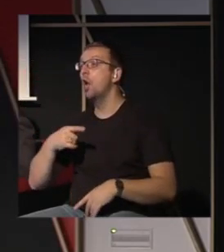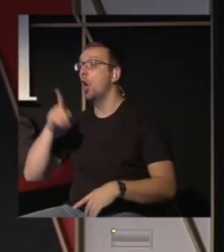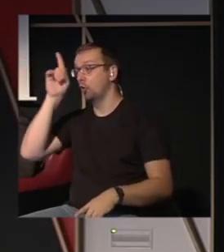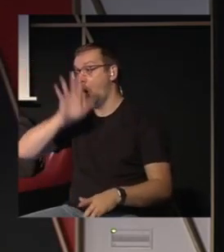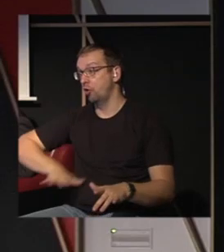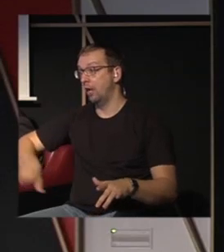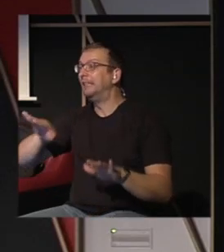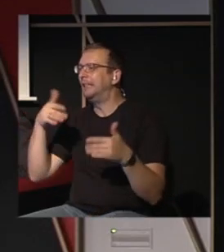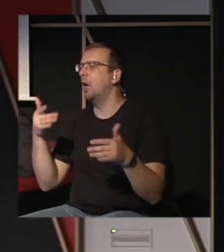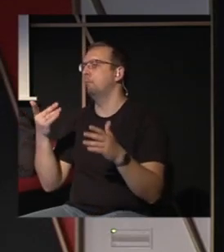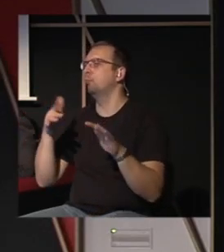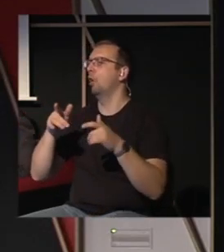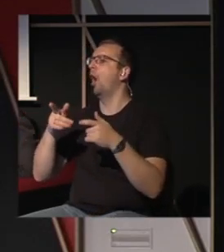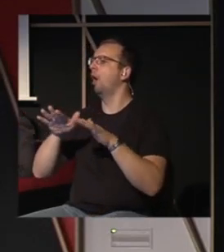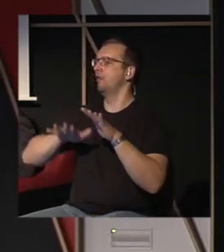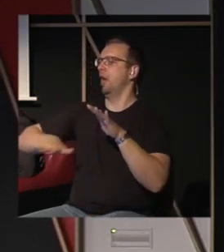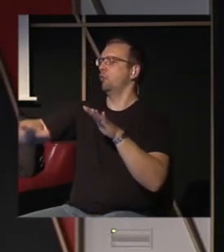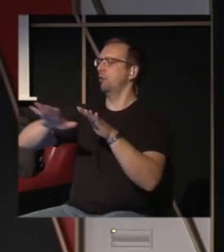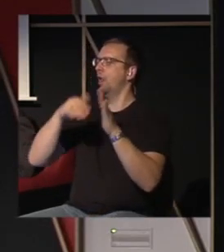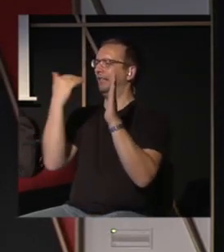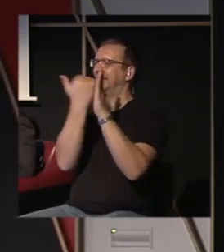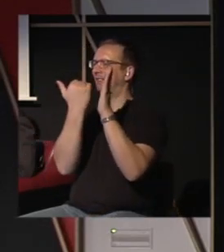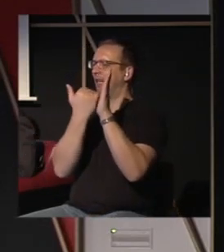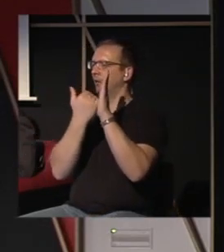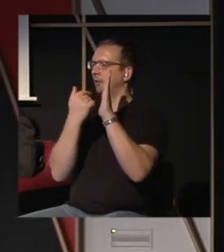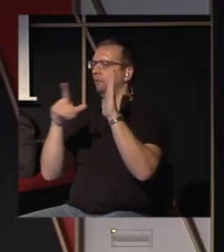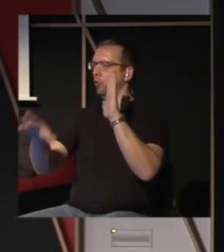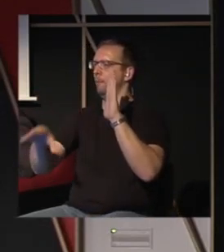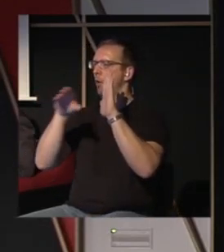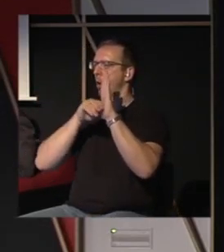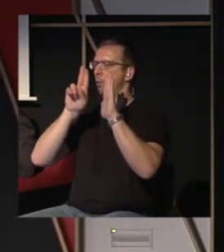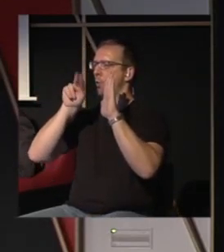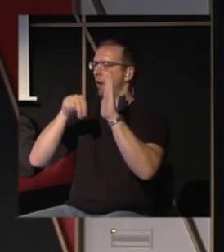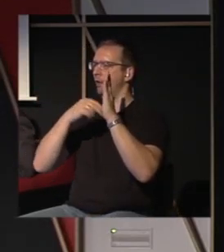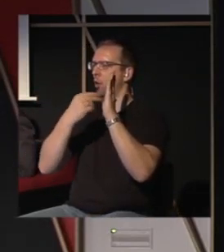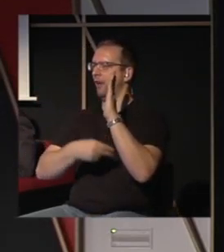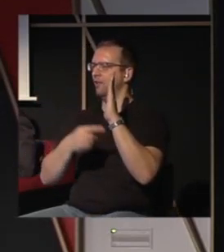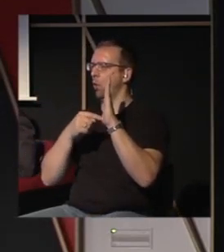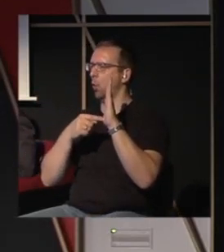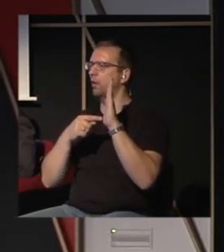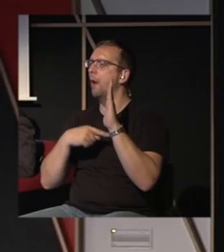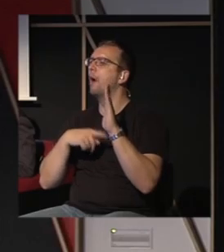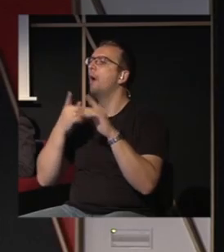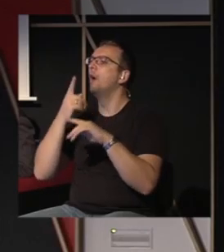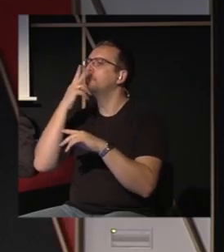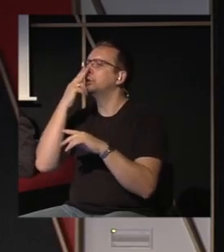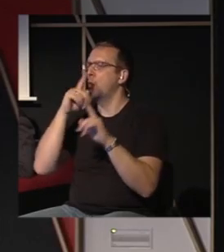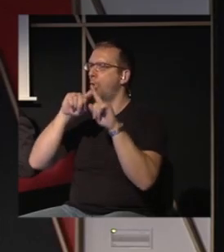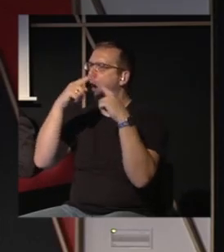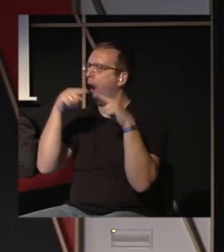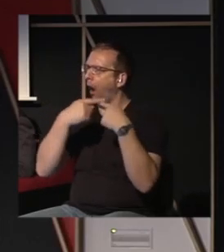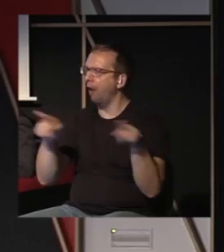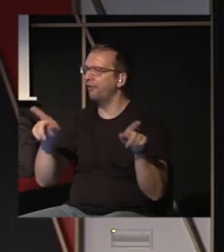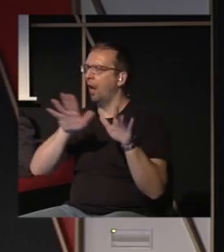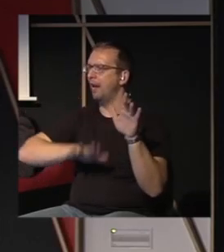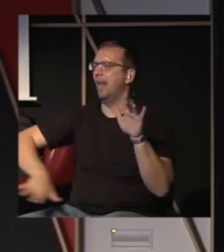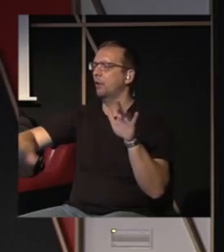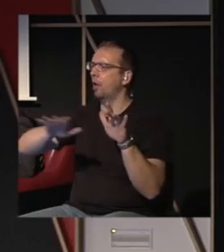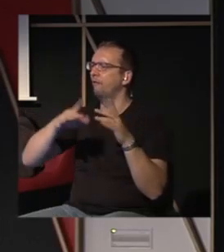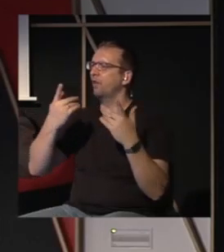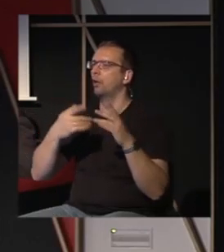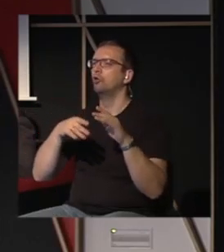nationale Gesetzgebung, wo es enger gestrickt ist. Also wie wird das in den einzelnen Ländern geregelt, vor allen Dingen, wenn wir von Standards